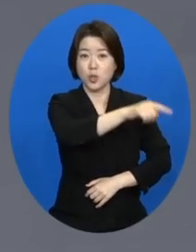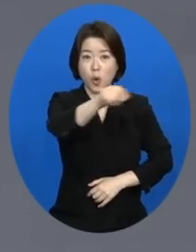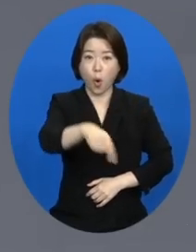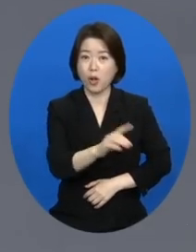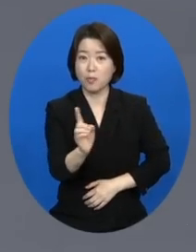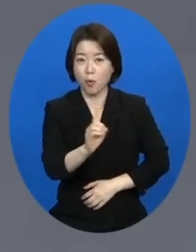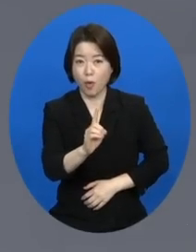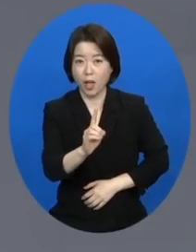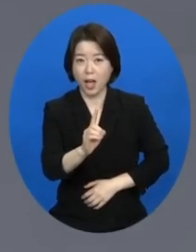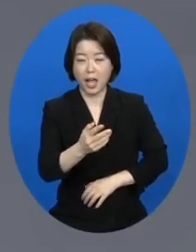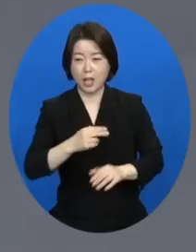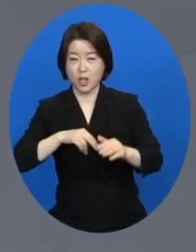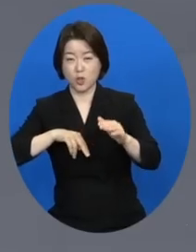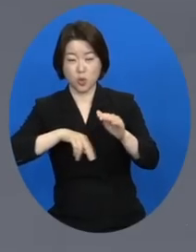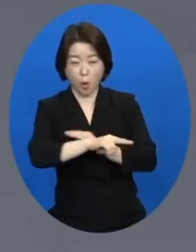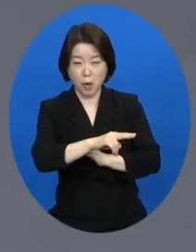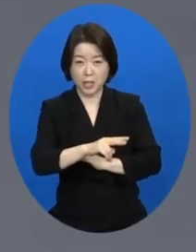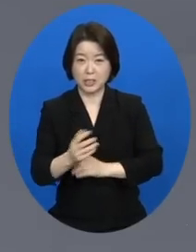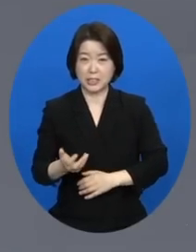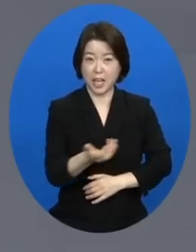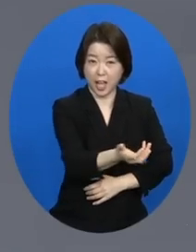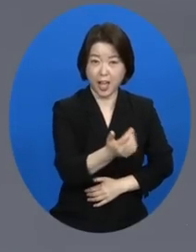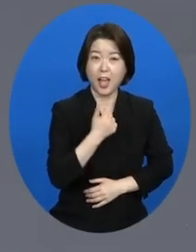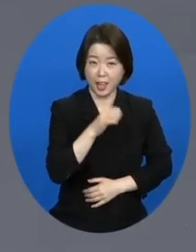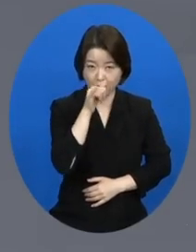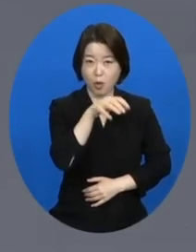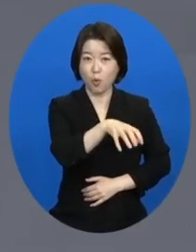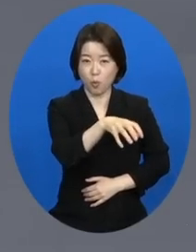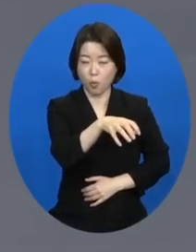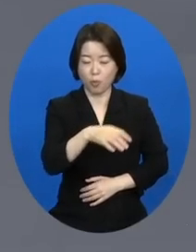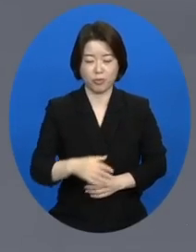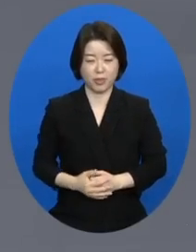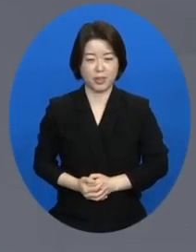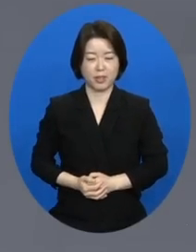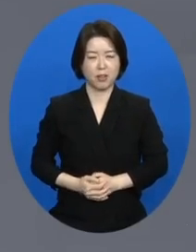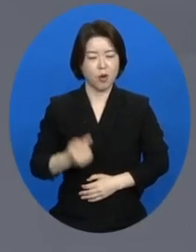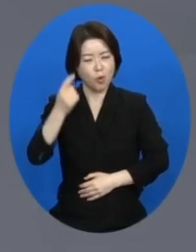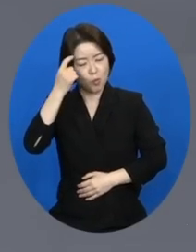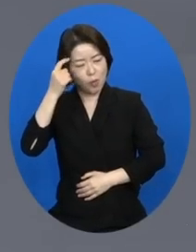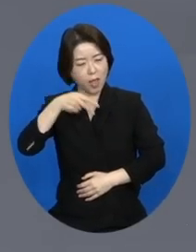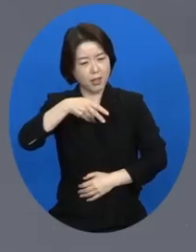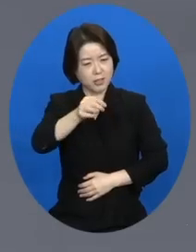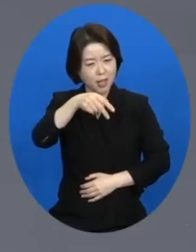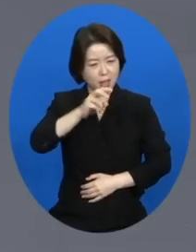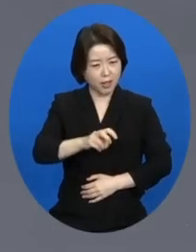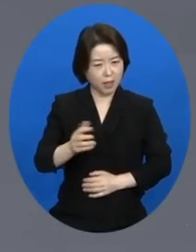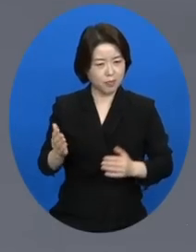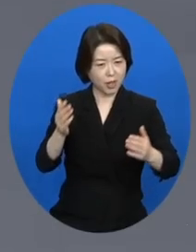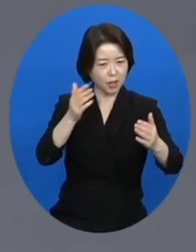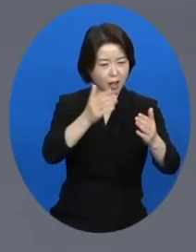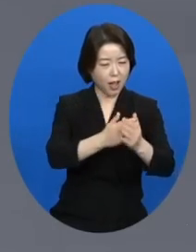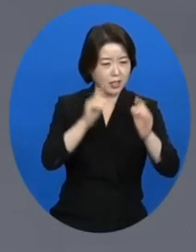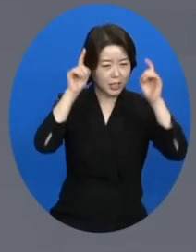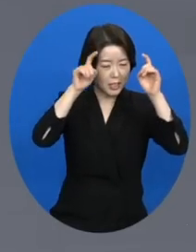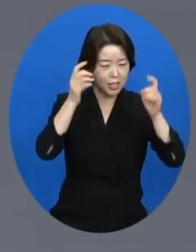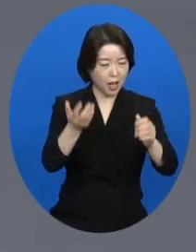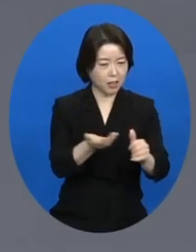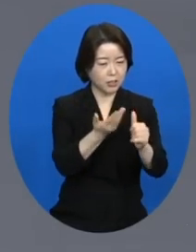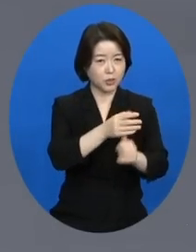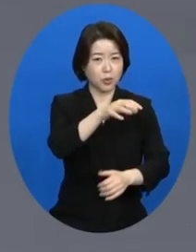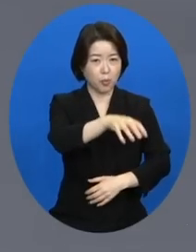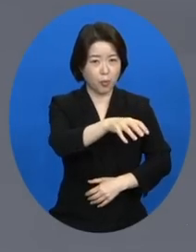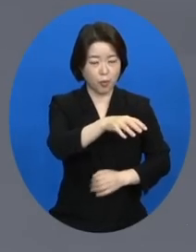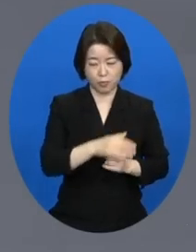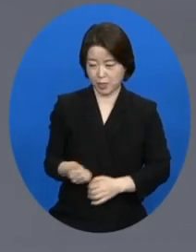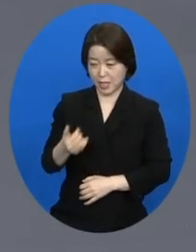곳입니까? 도망치듯 나왔던 곳이죠. 왜 세겜까지 형들이 양을 치러 갔을까요? 이